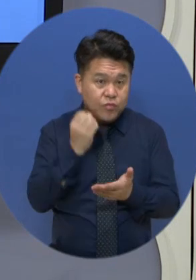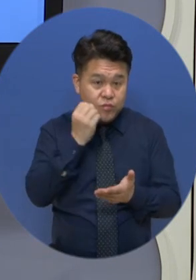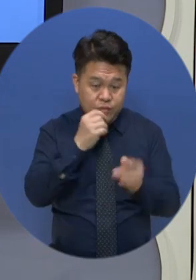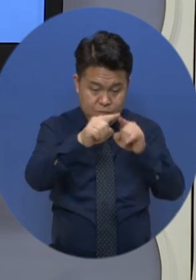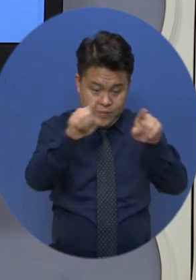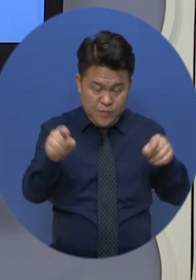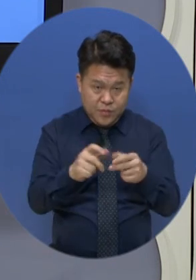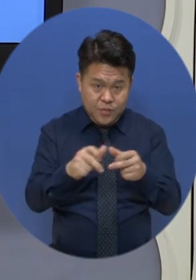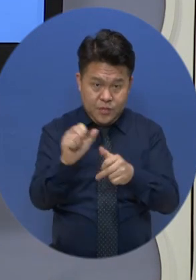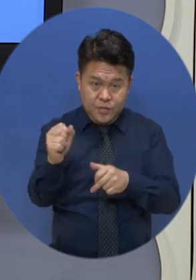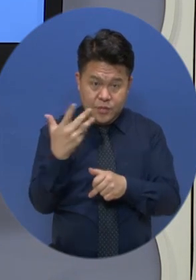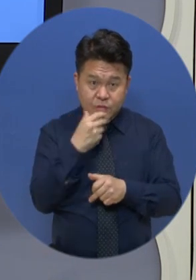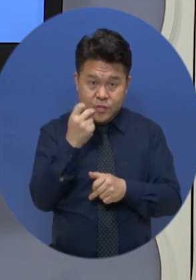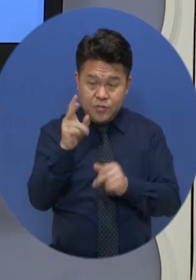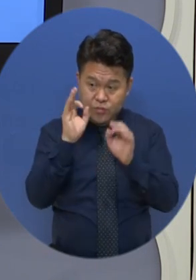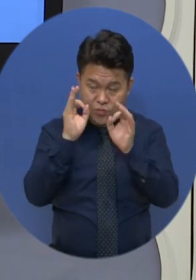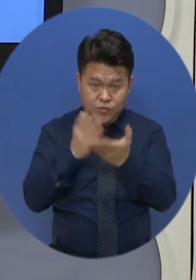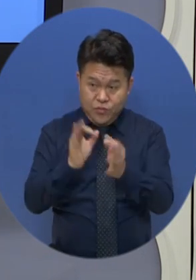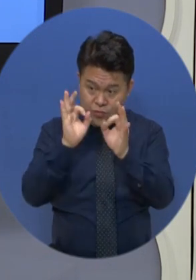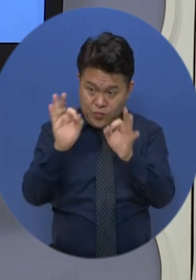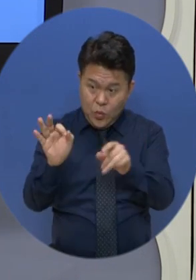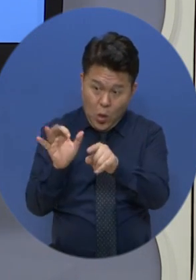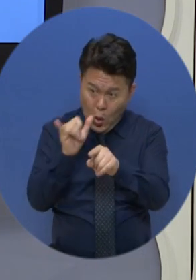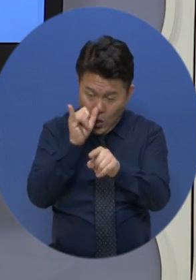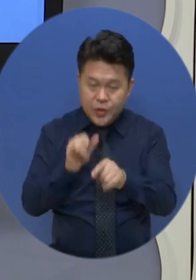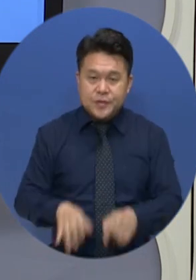복지 tv 뉴스를 통해 확인할 수 있습니다